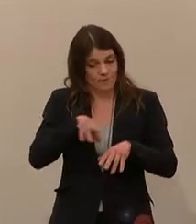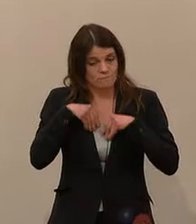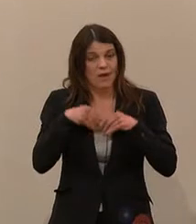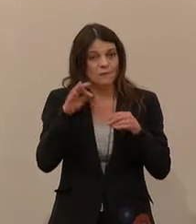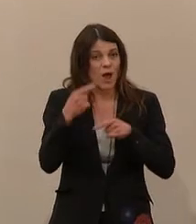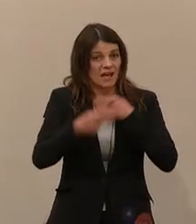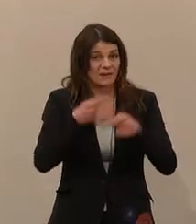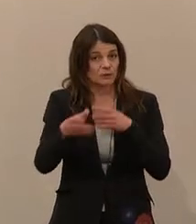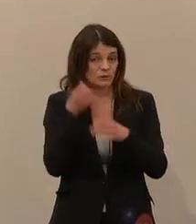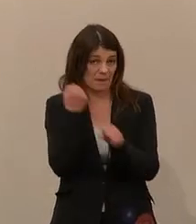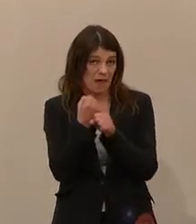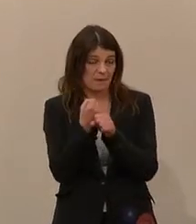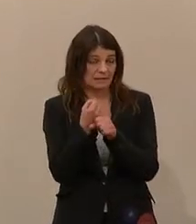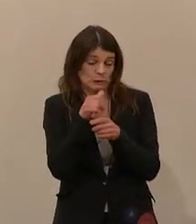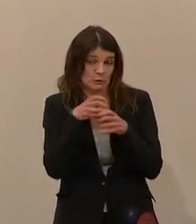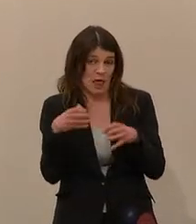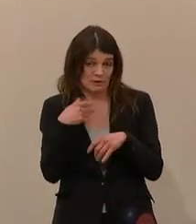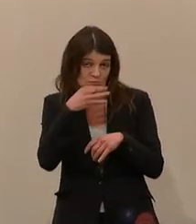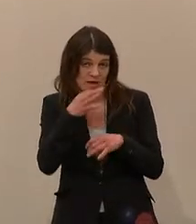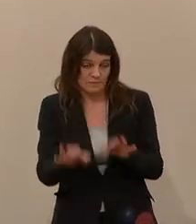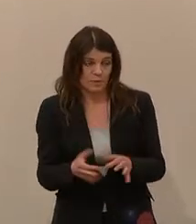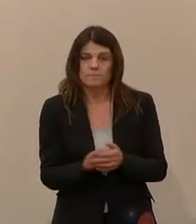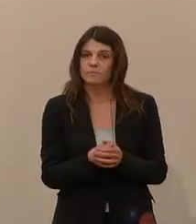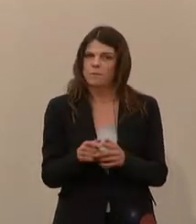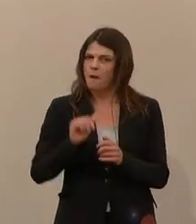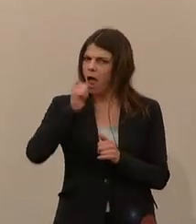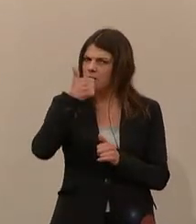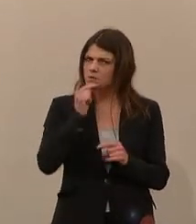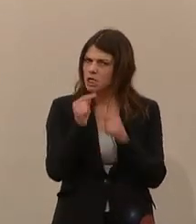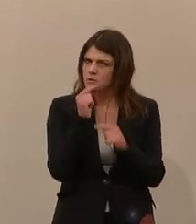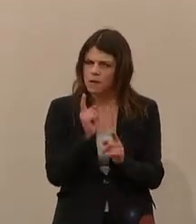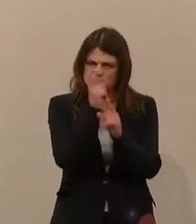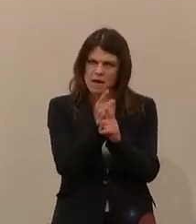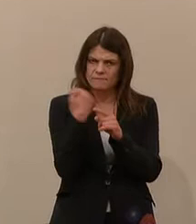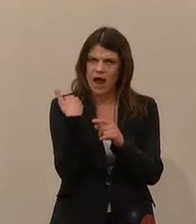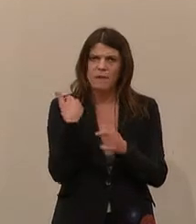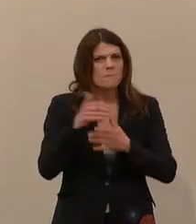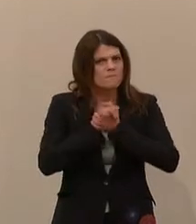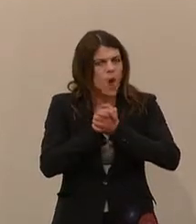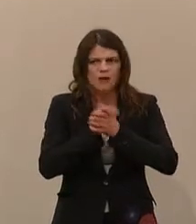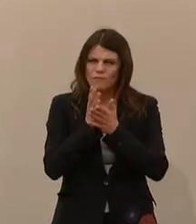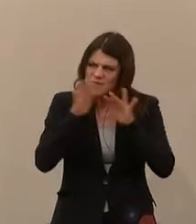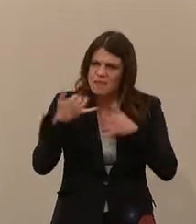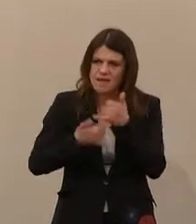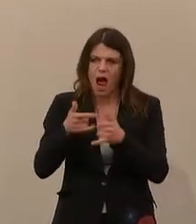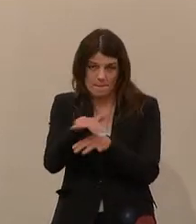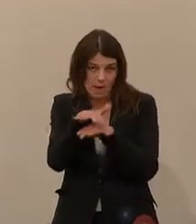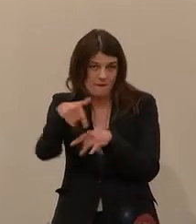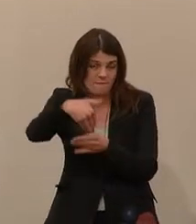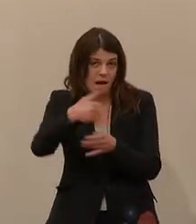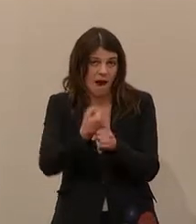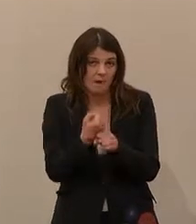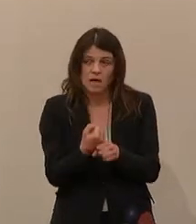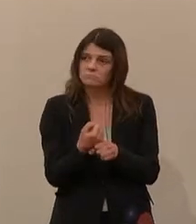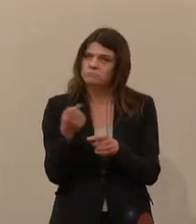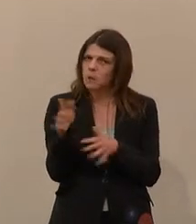Entwicklungszusammenarbeitssprecher. Und eigentlich, ich glaube, im allerersten Gespräch, das ich geführt habe mit einem Freund, der seit vielen Jahren in diesem Bereich arbeitet,